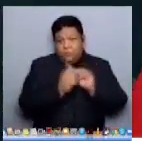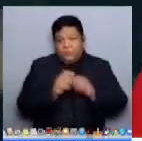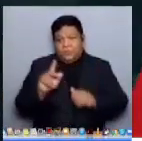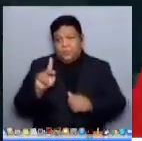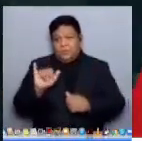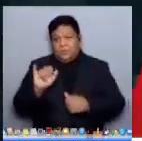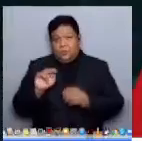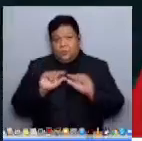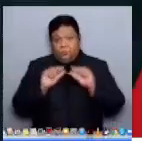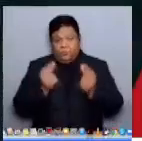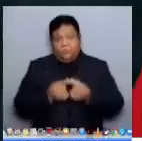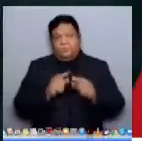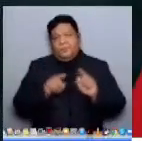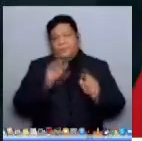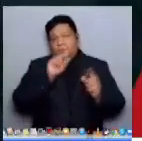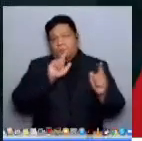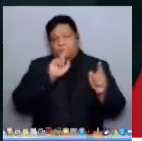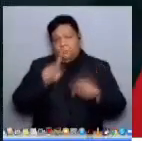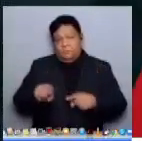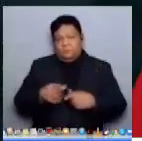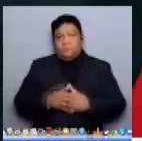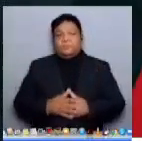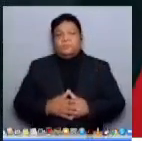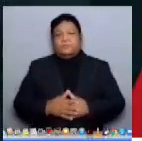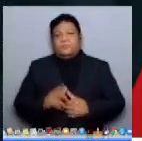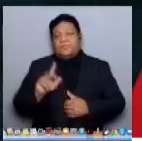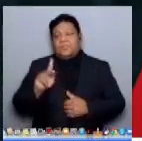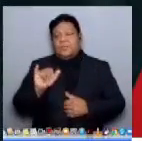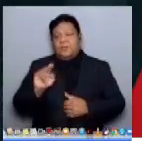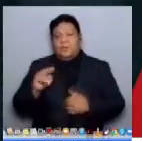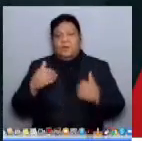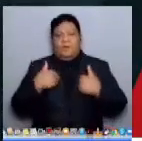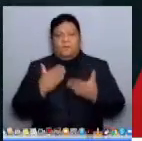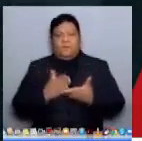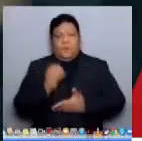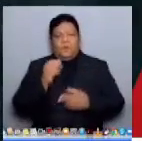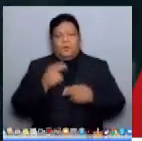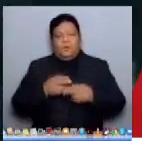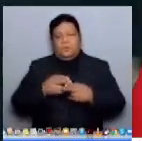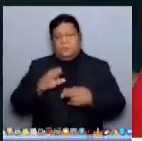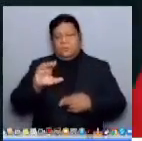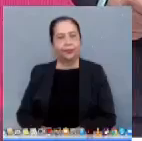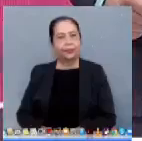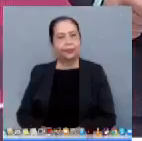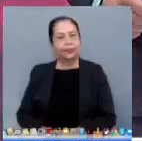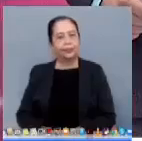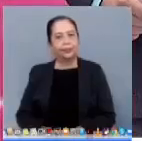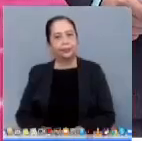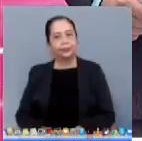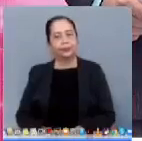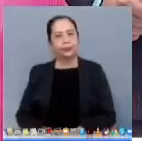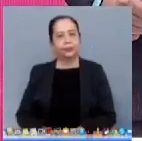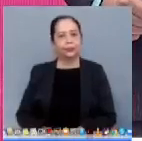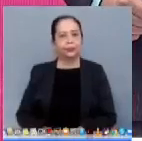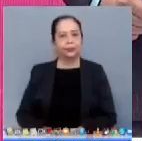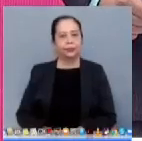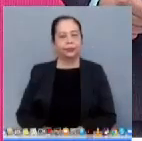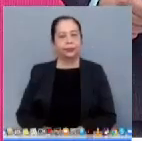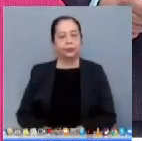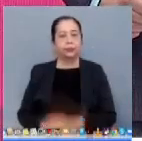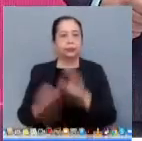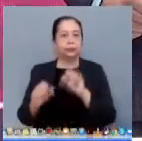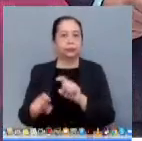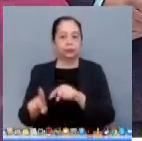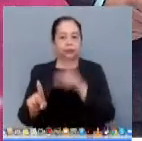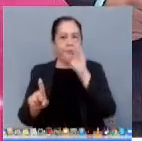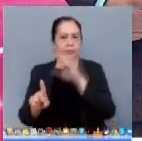May intellectual property rights daw si Kian sa pangalang Calla Lily kaya dala niya ito sa kanyang pag-alis. Arestado ang lalaking sangkot umano